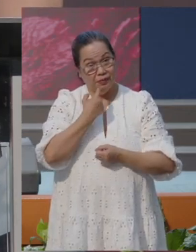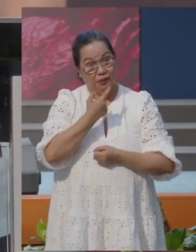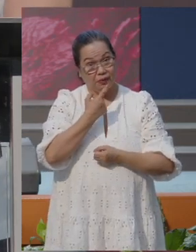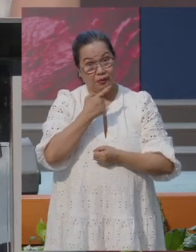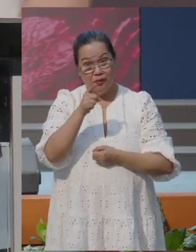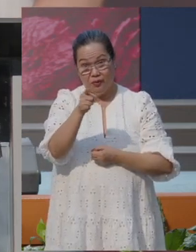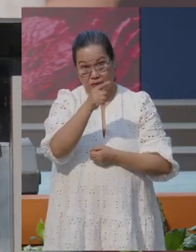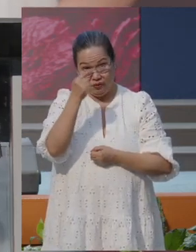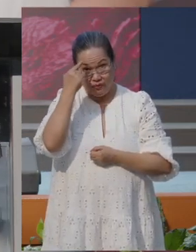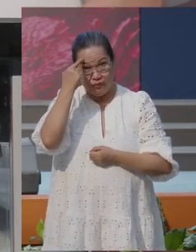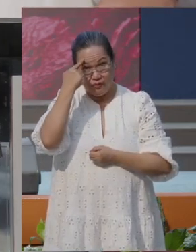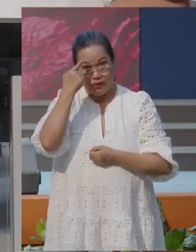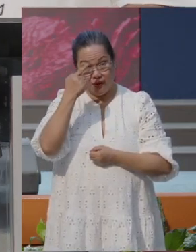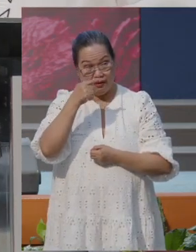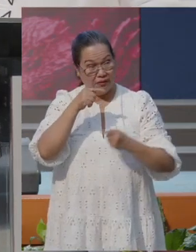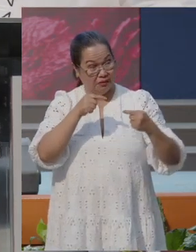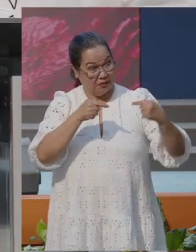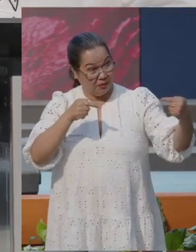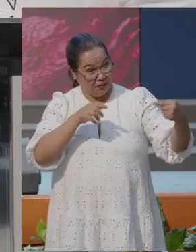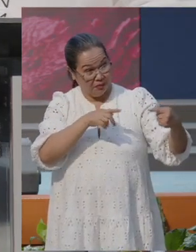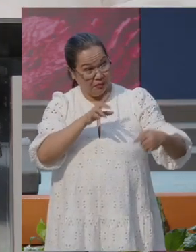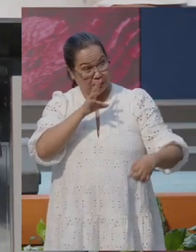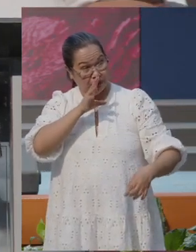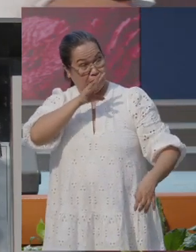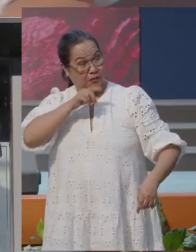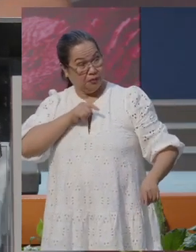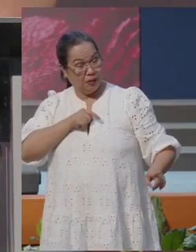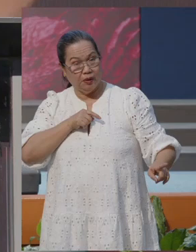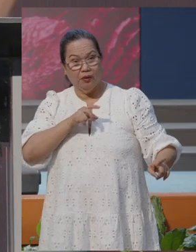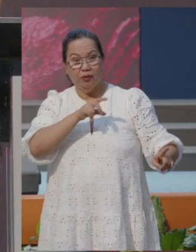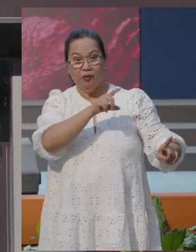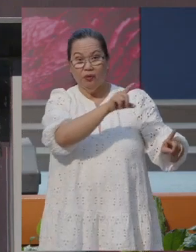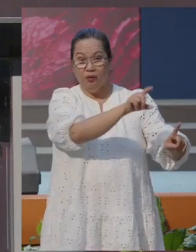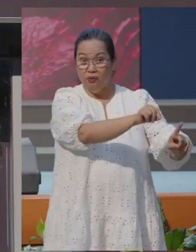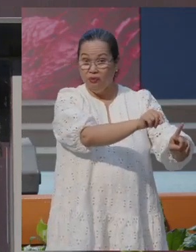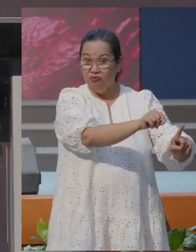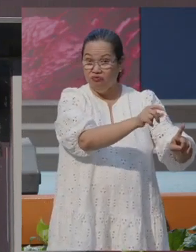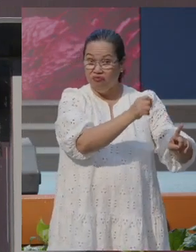Akala nyo ba nahihirapan yung taong inihirapan nyo? Hindi.